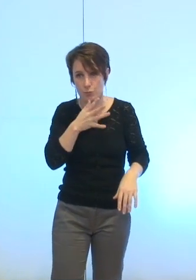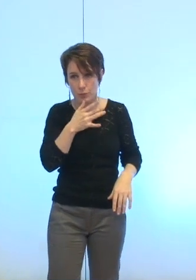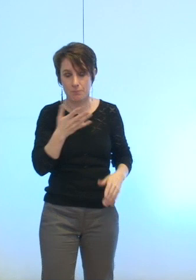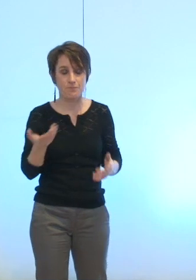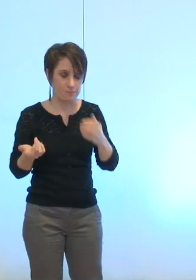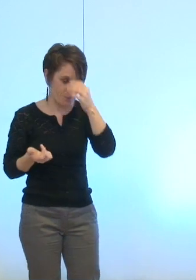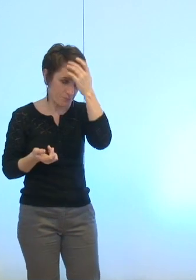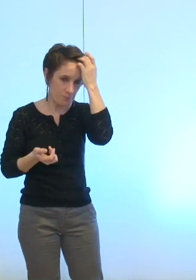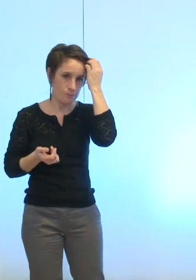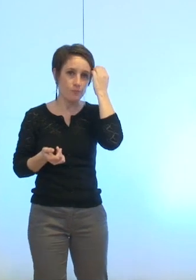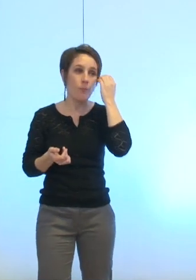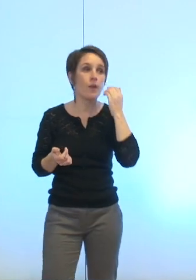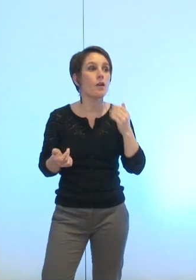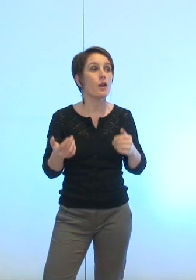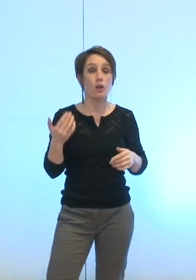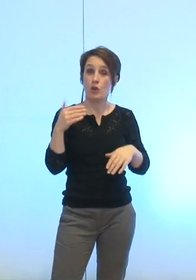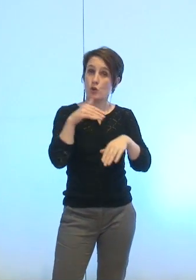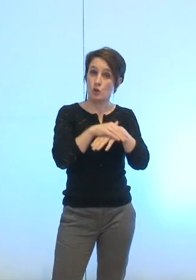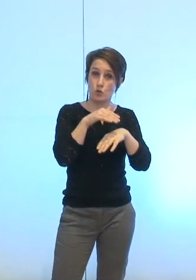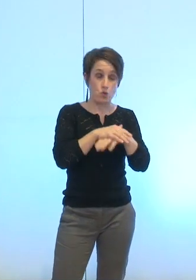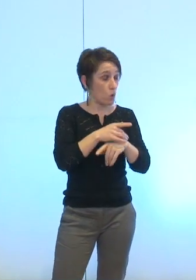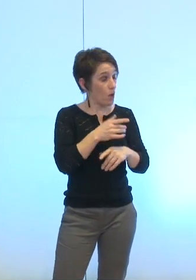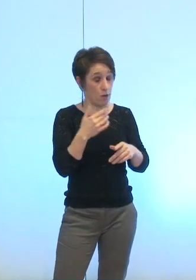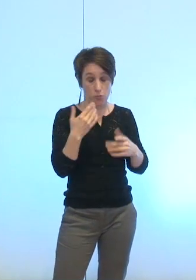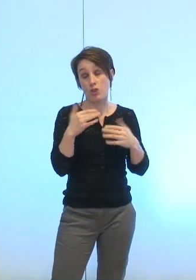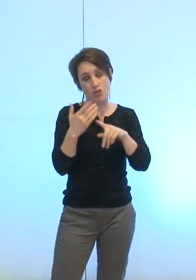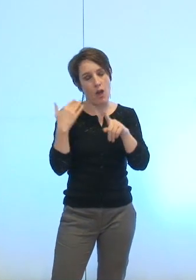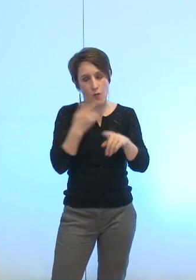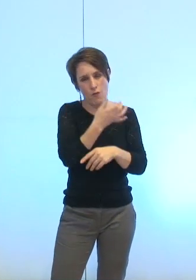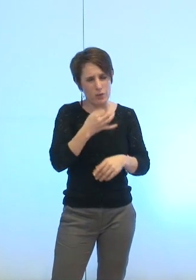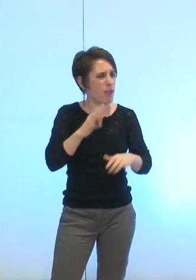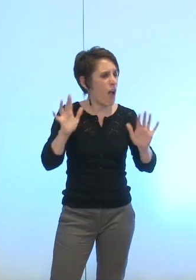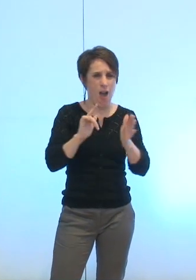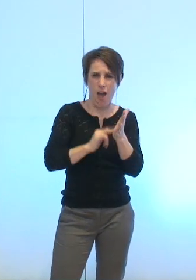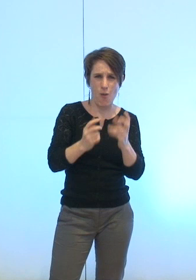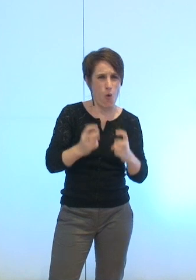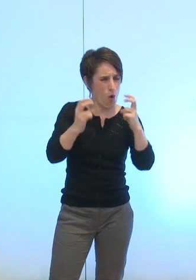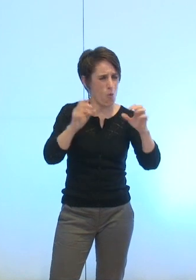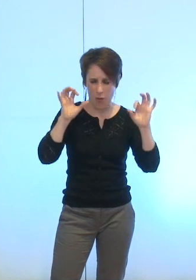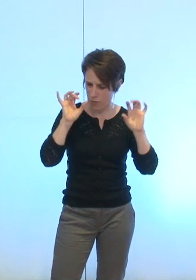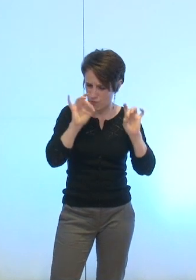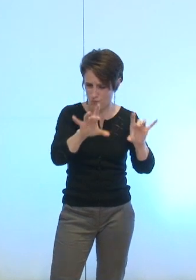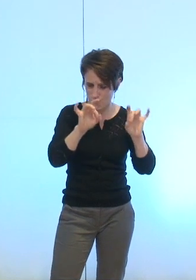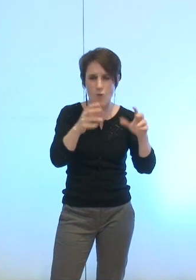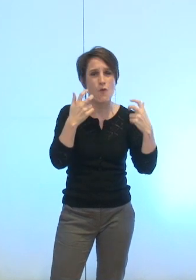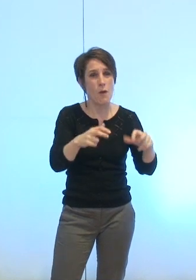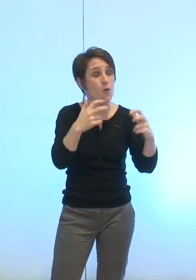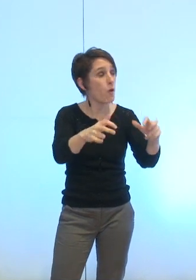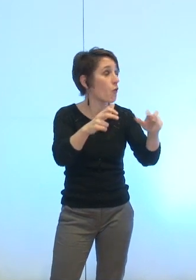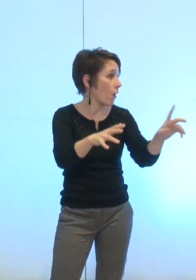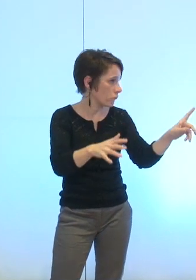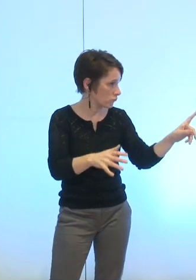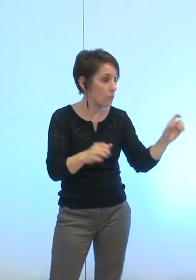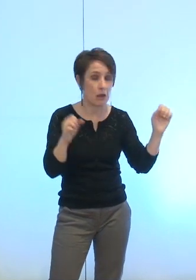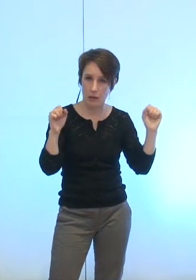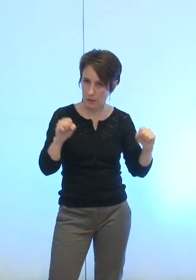peu plus tôt que vous ne souhaitez pas toucher aux impôts je vous rappellerai simplement que à peu près à cette date là